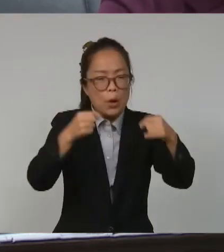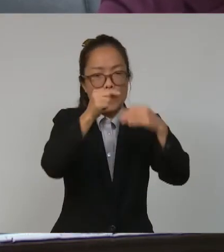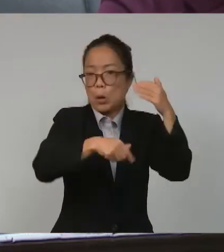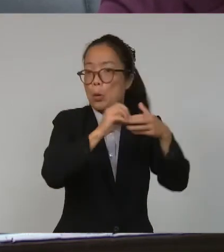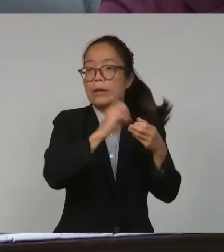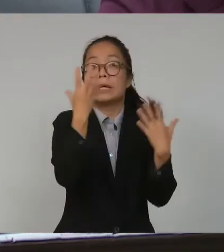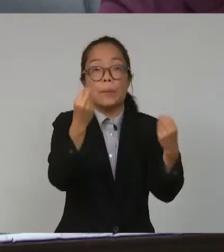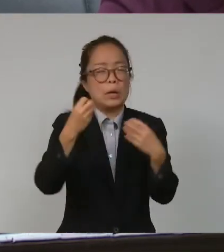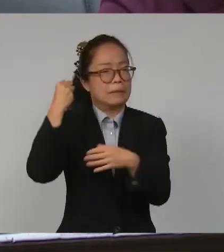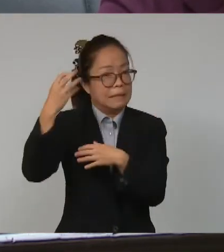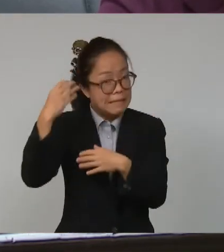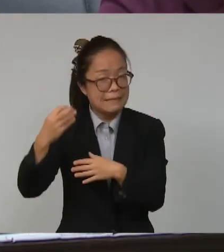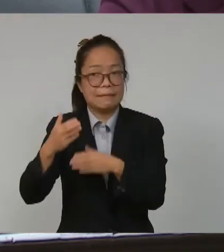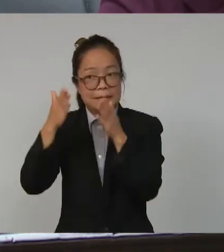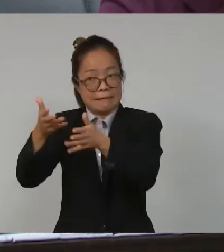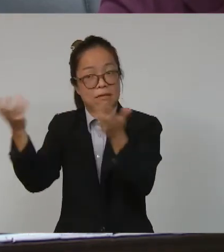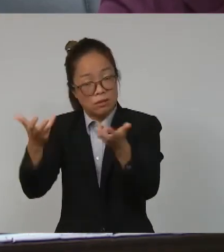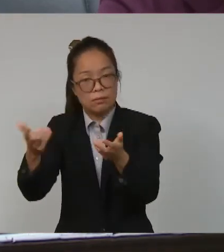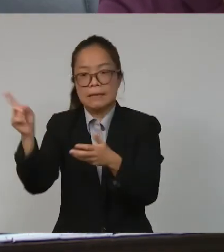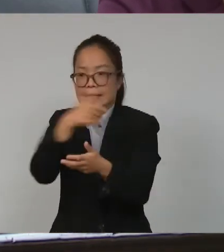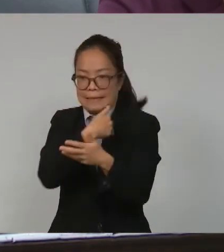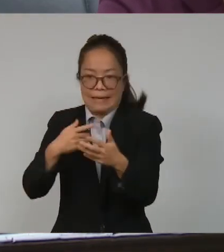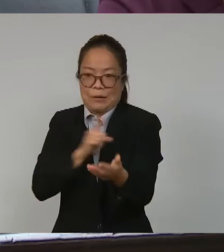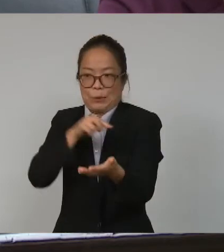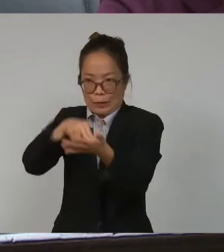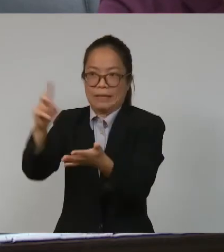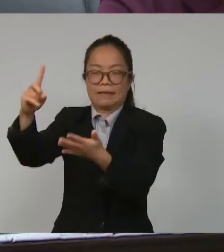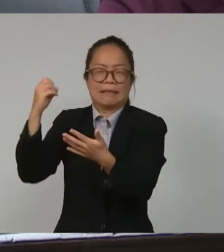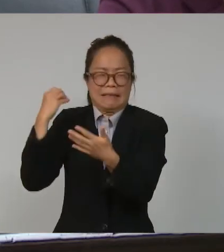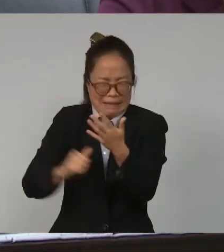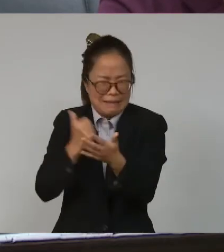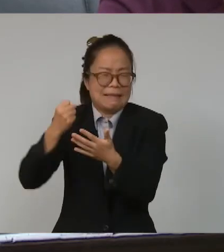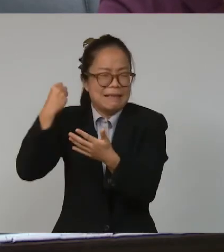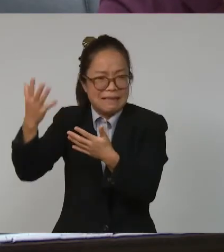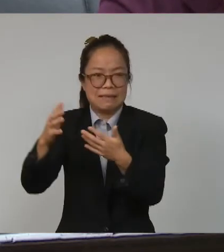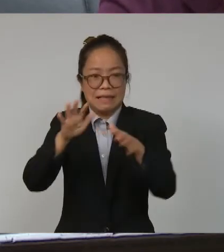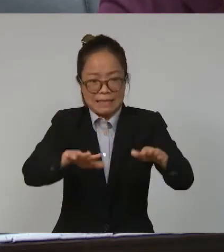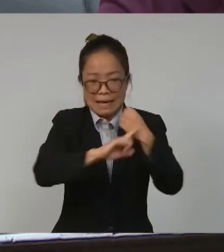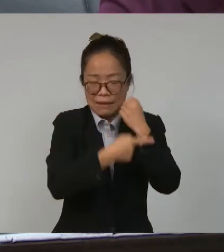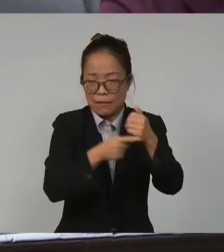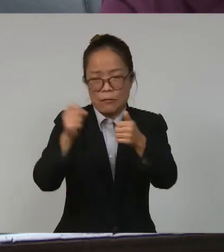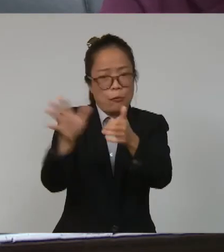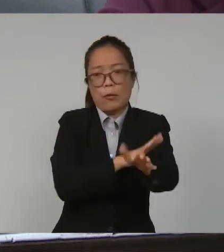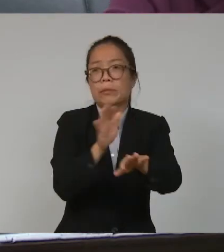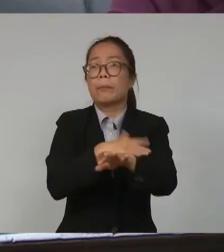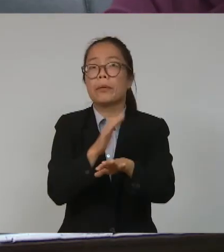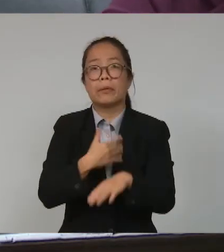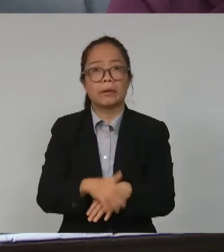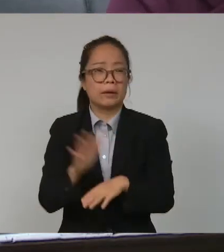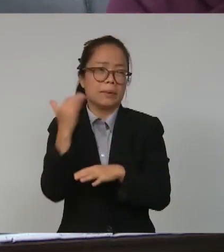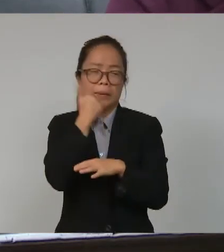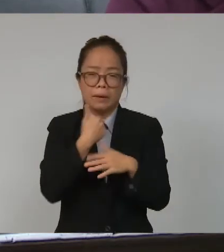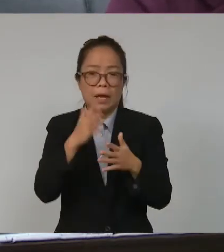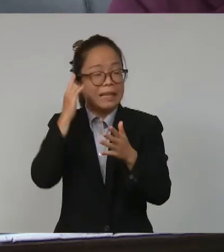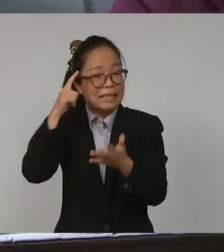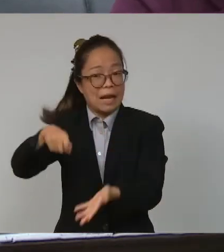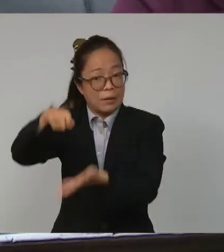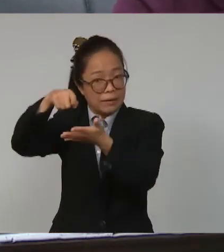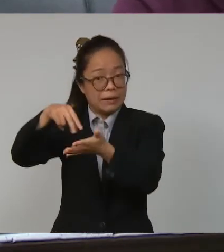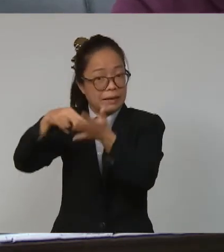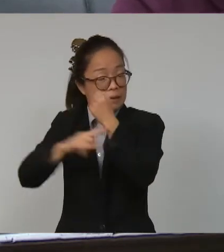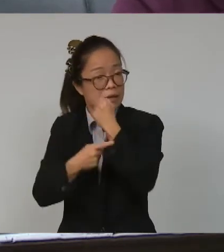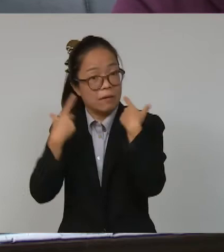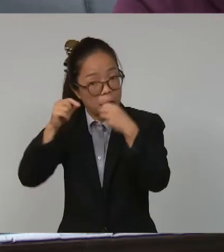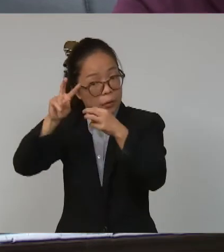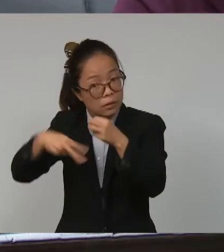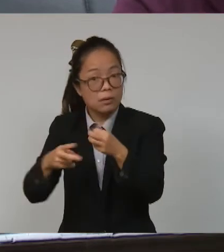新兴领域，才有可能说啊，独立的出来都不影响到现状。你既然要提出一个立法原则，那